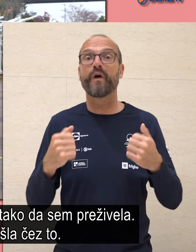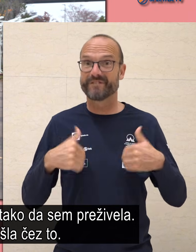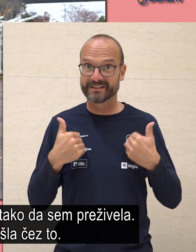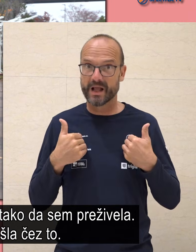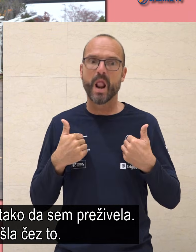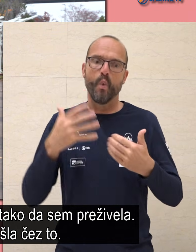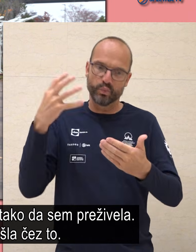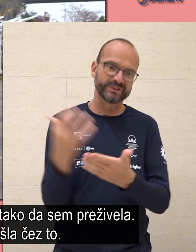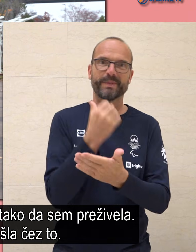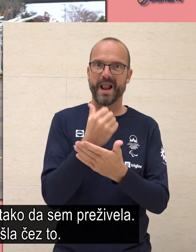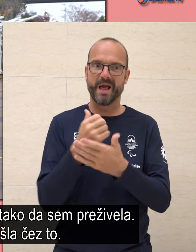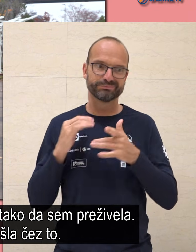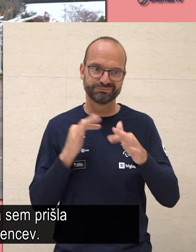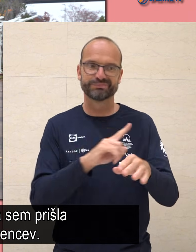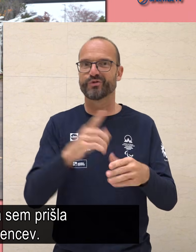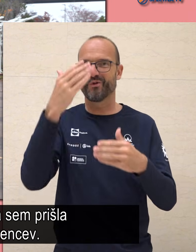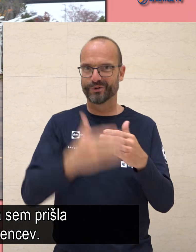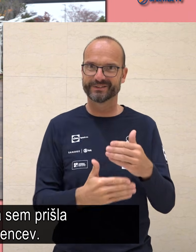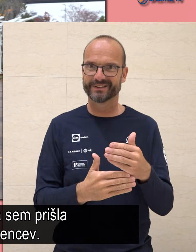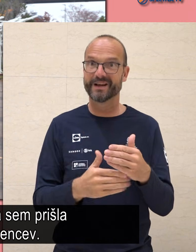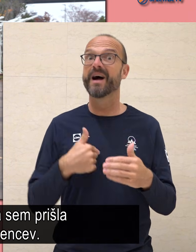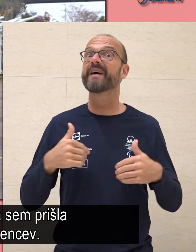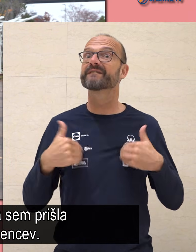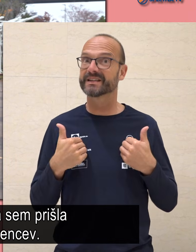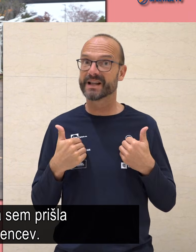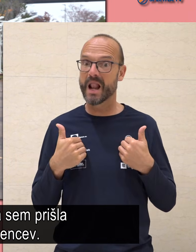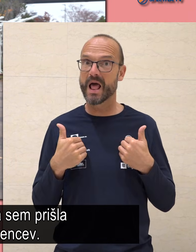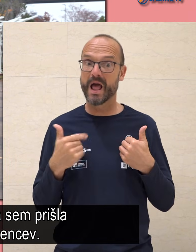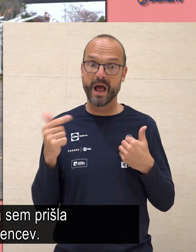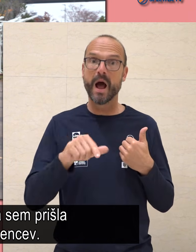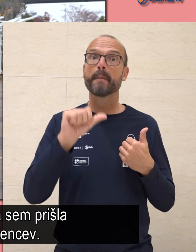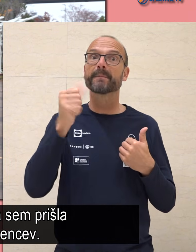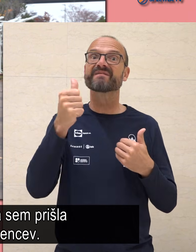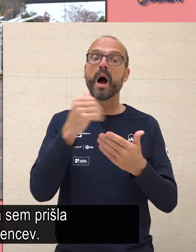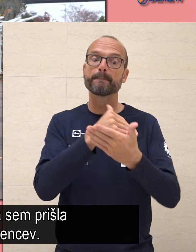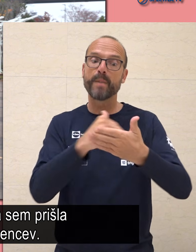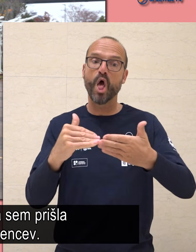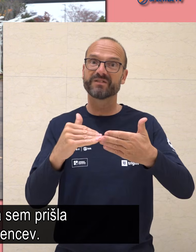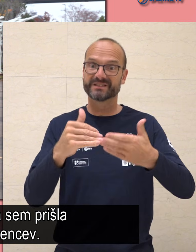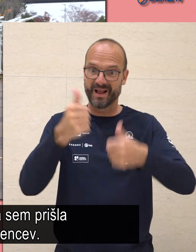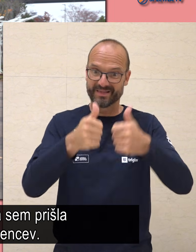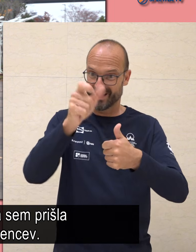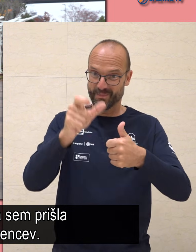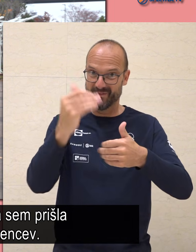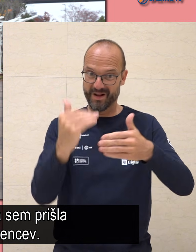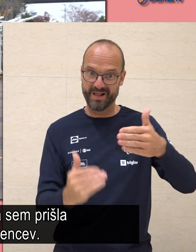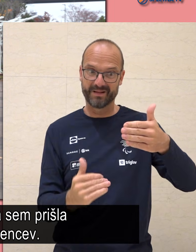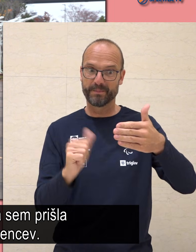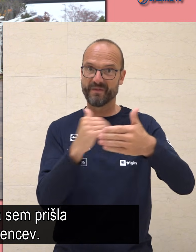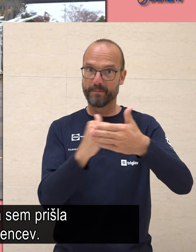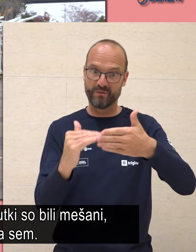zelo vesela, da sem šla čez to. V glavnem sem vesela, da sem prišla v prvo polovico